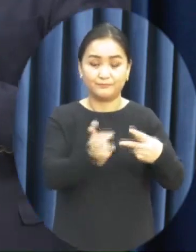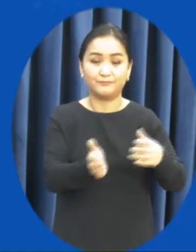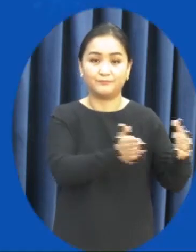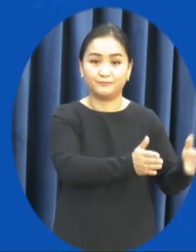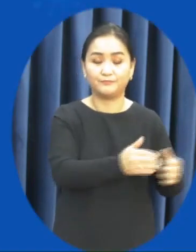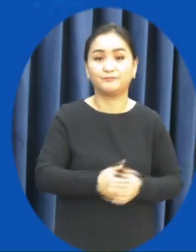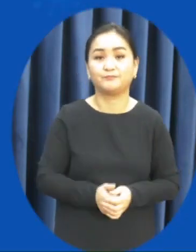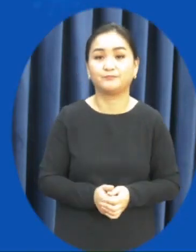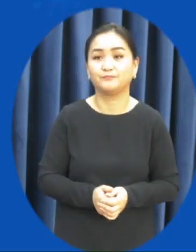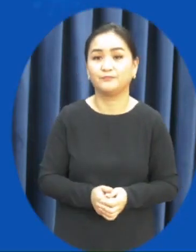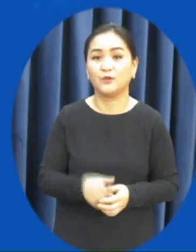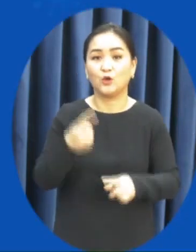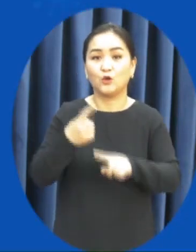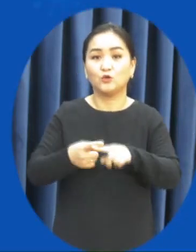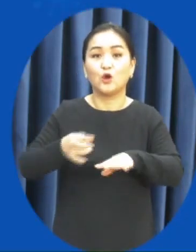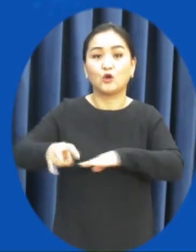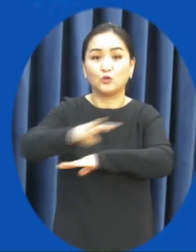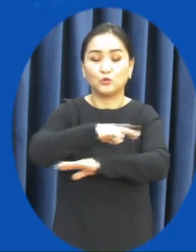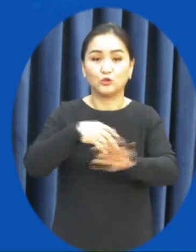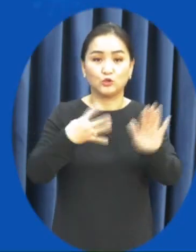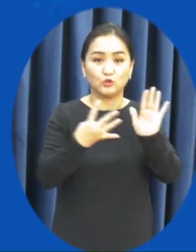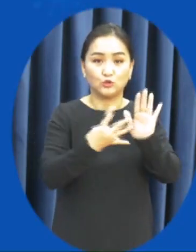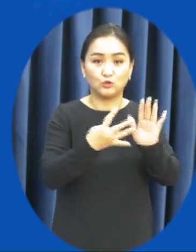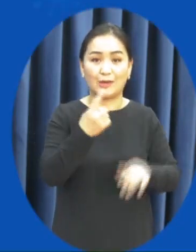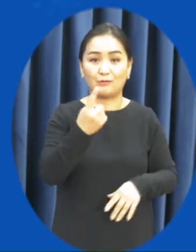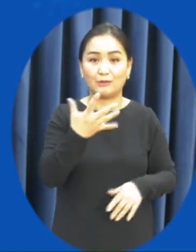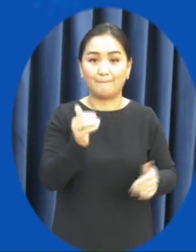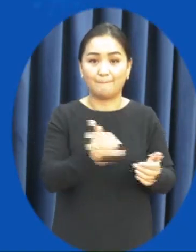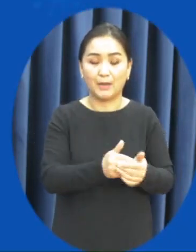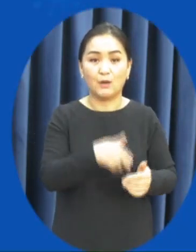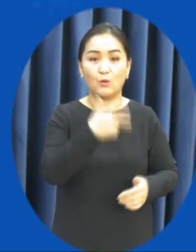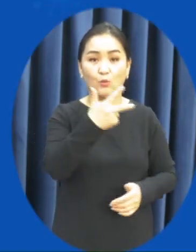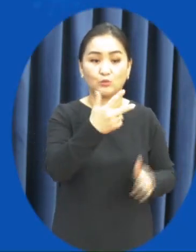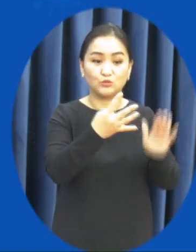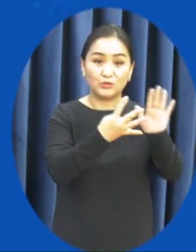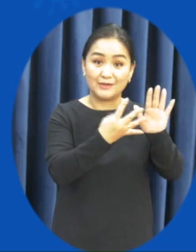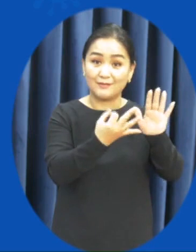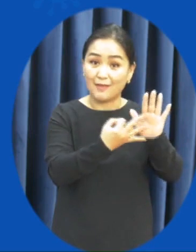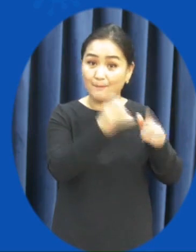ཤས སཤོའར ཏས ངུལ ཁ ཆགས དེན ཆགས ཏགས དེགས རིག ལས ཏགས རོགས